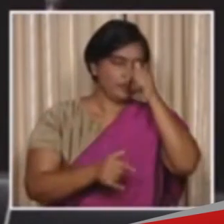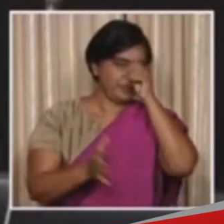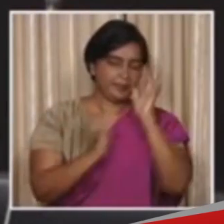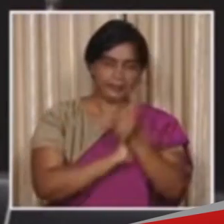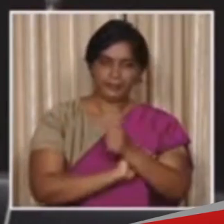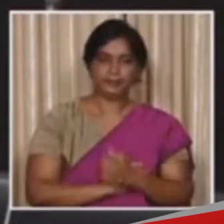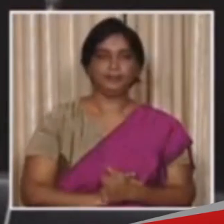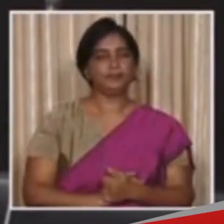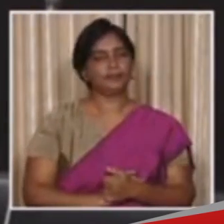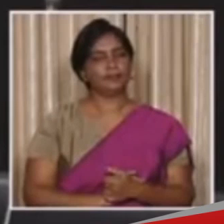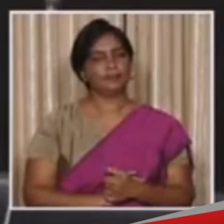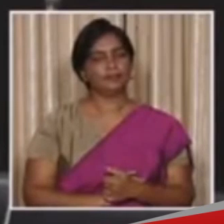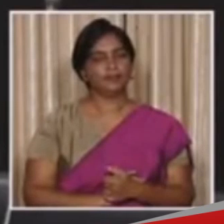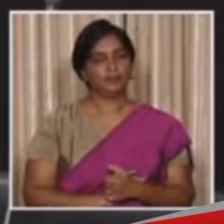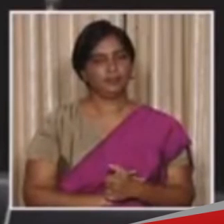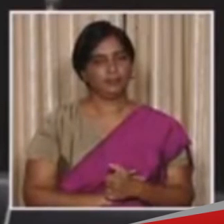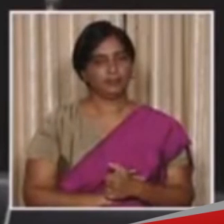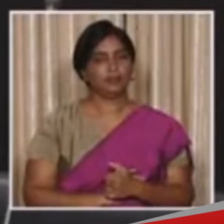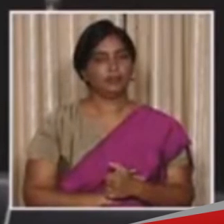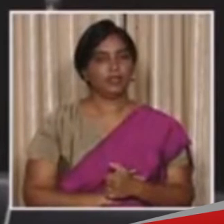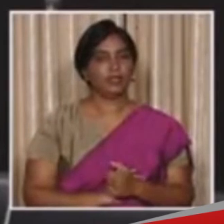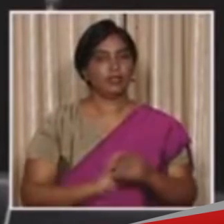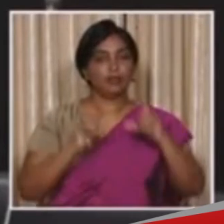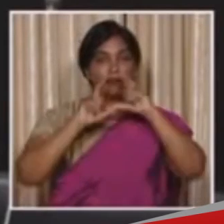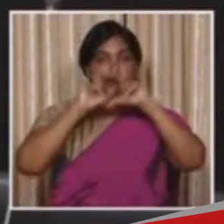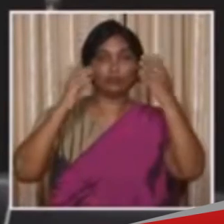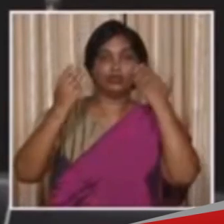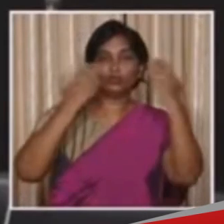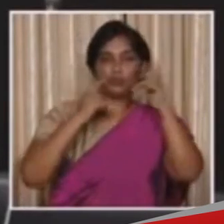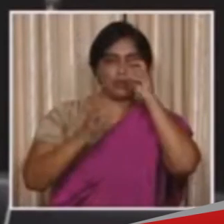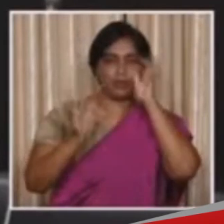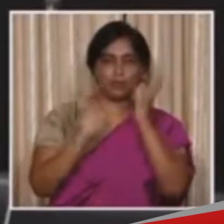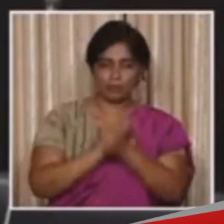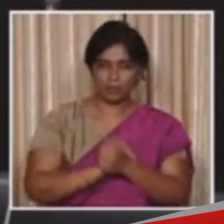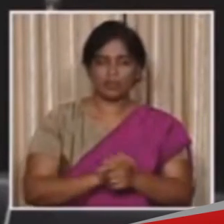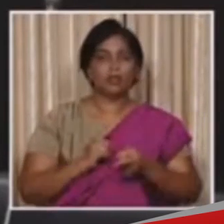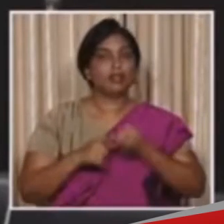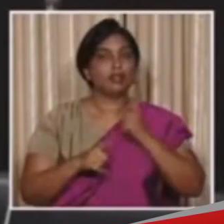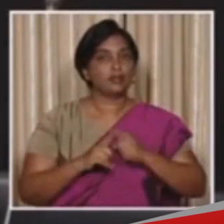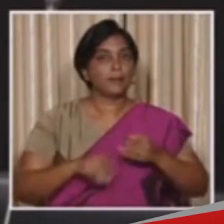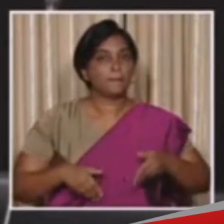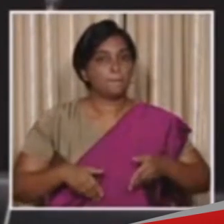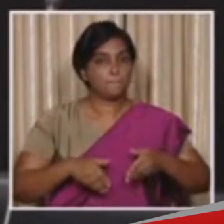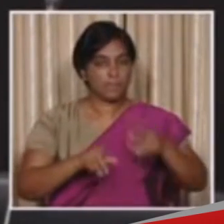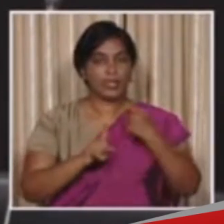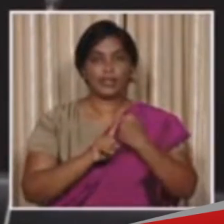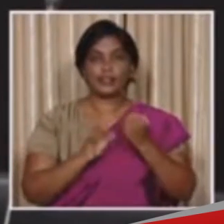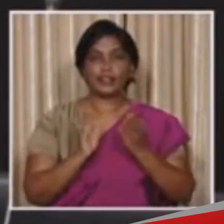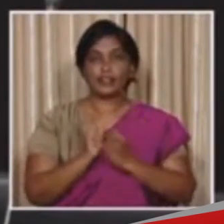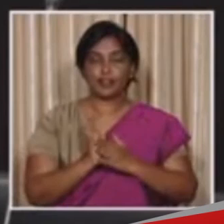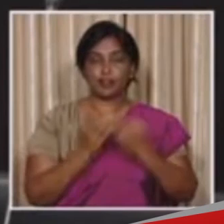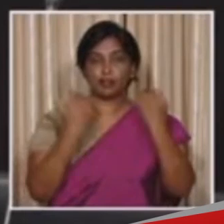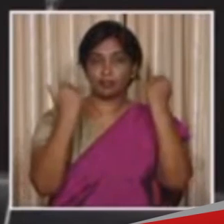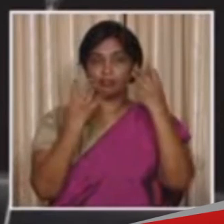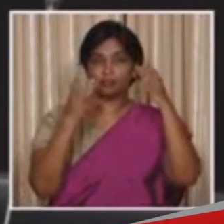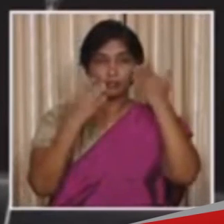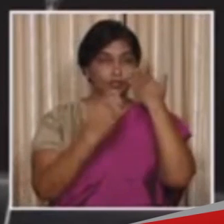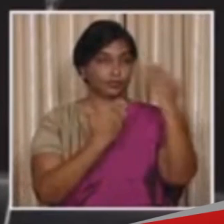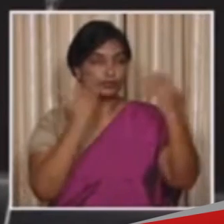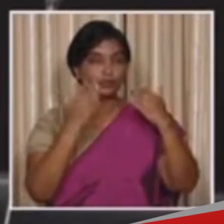කිරීම. දිසා පෝරු සොරකම් කිරීම. අධිවේගී මාර්ගයේ කිලෝමීටර දක්වන පෝරු සොරකම්